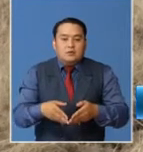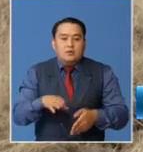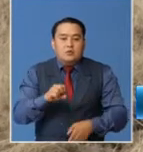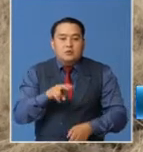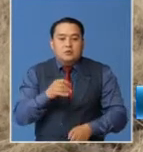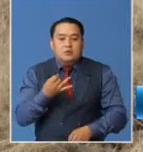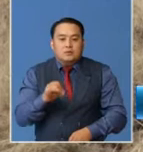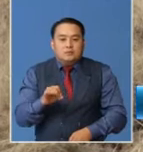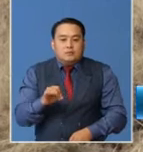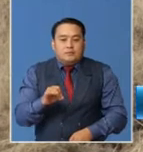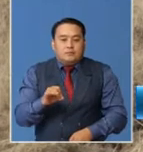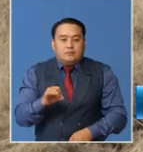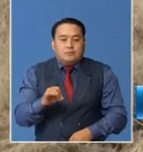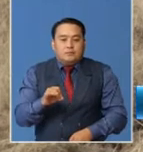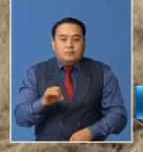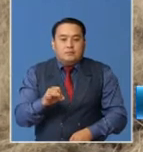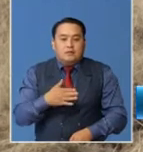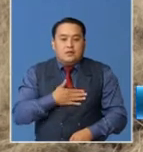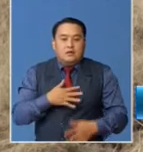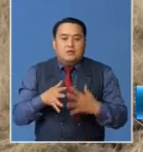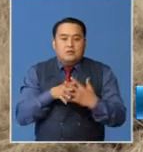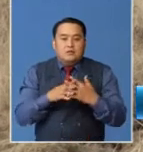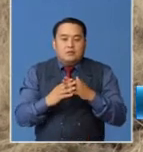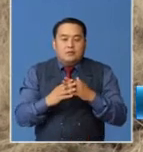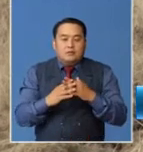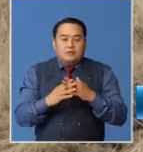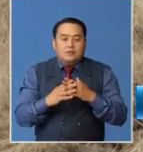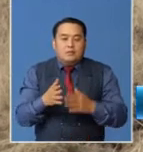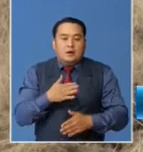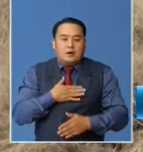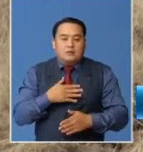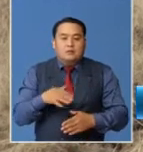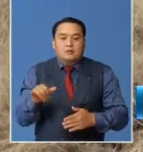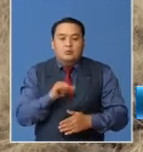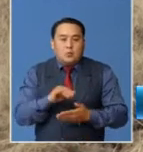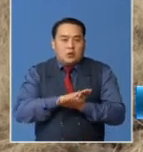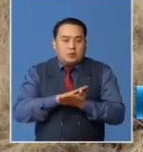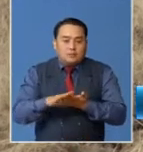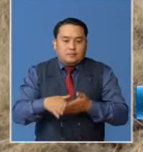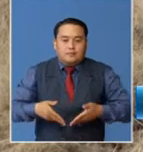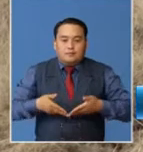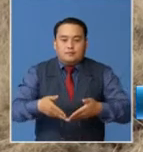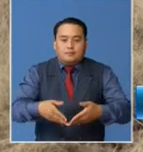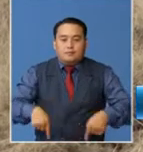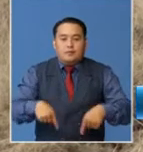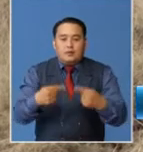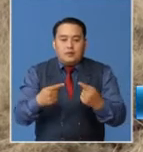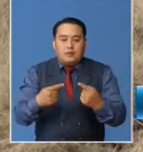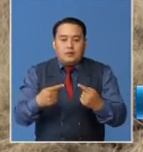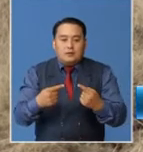Дольский. Мы усилиями нашего всего аула выходили на субботник, восстановили русло этого